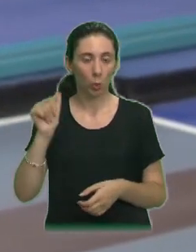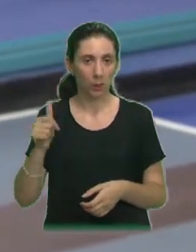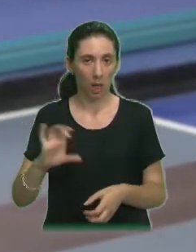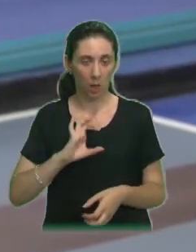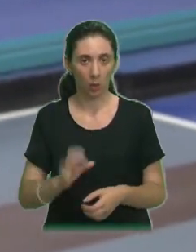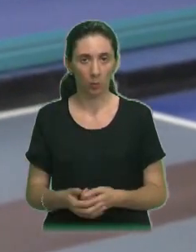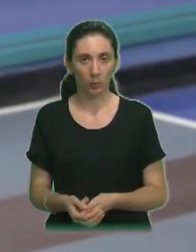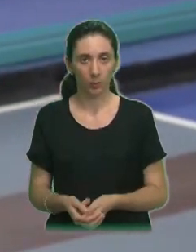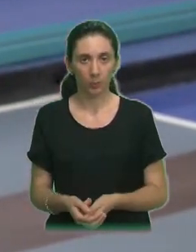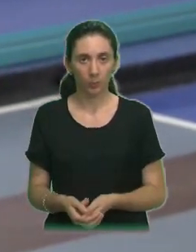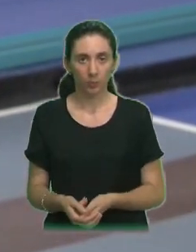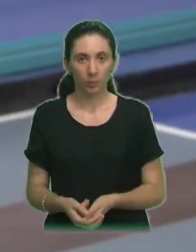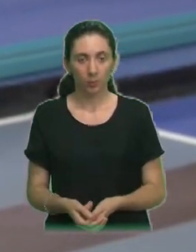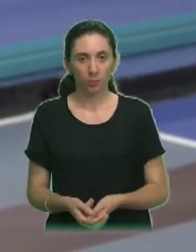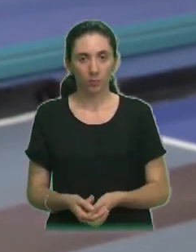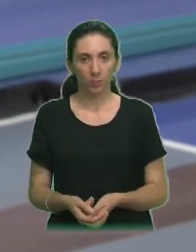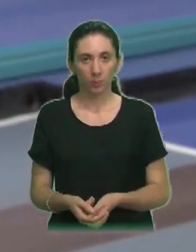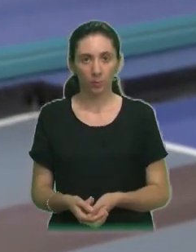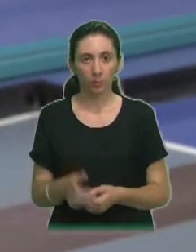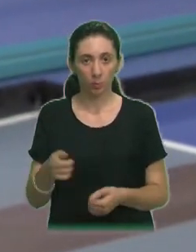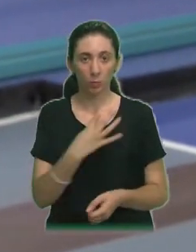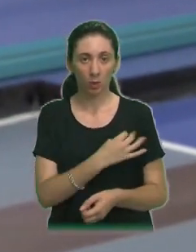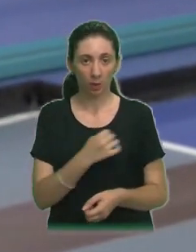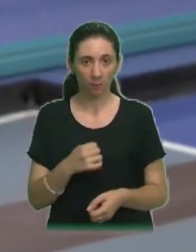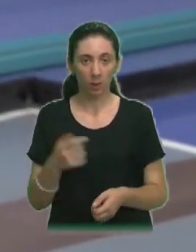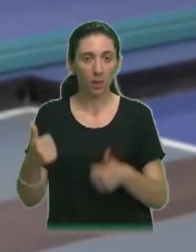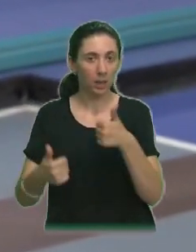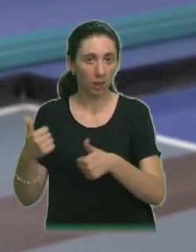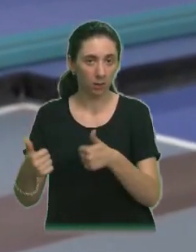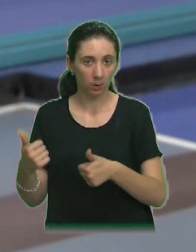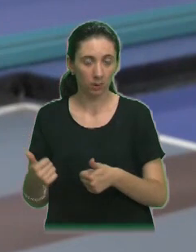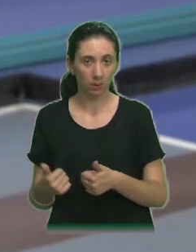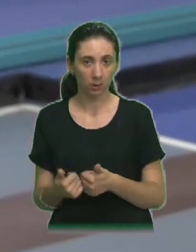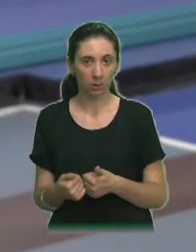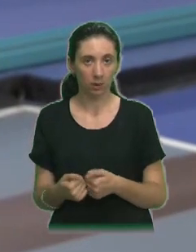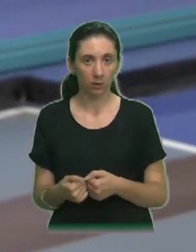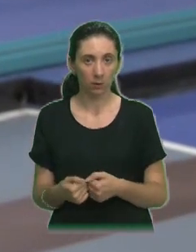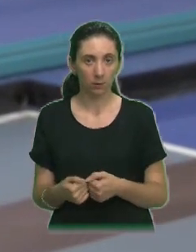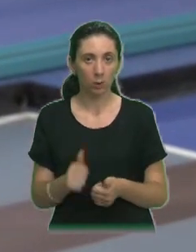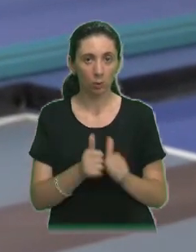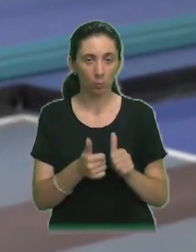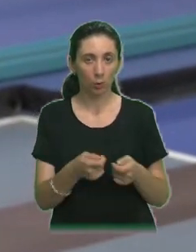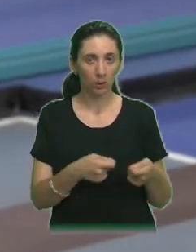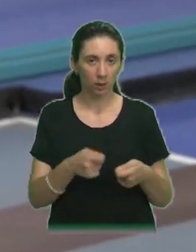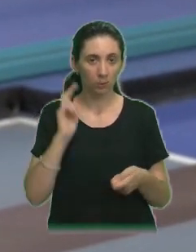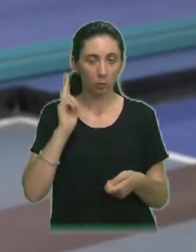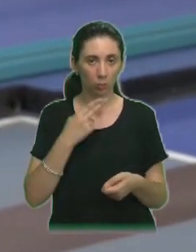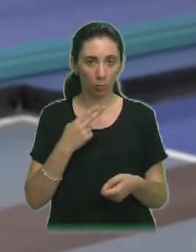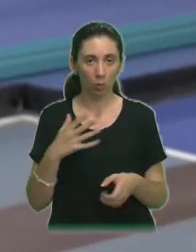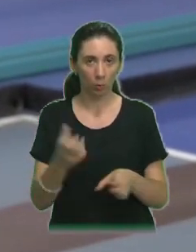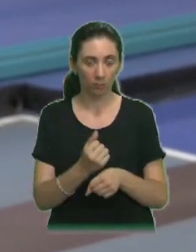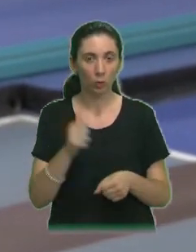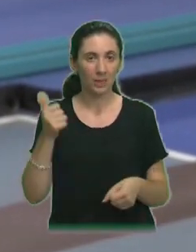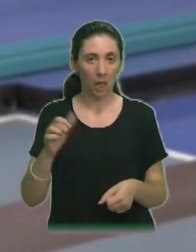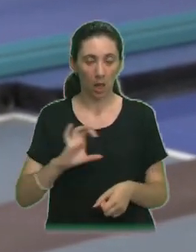Mm-hmm. Prvo europsko zlato. U Hrvatskoj natjecanjima sa Sportskim savezom gluhih osvojili smo